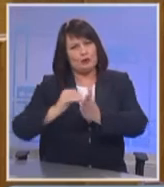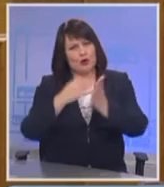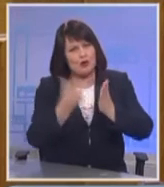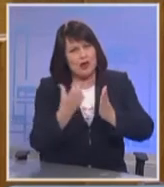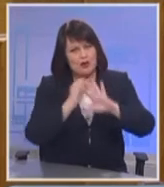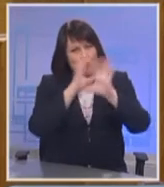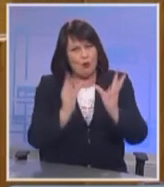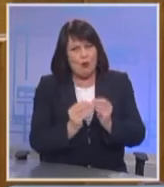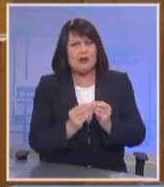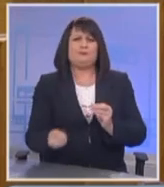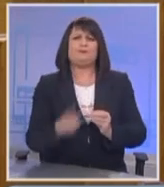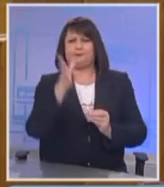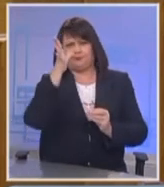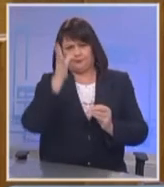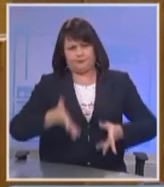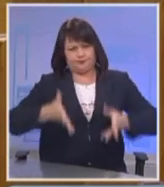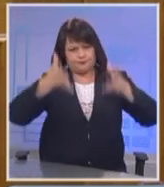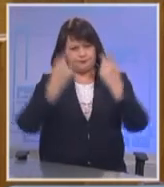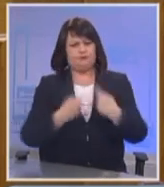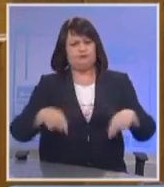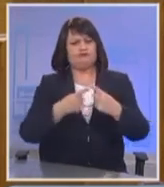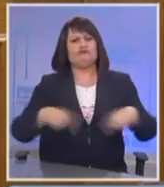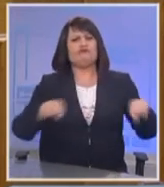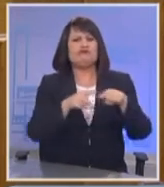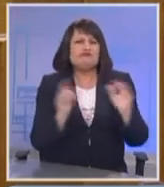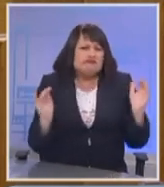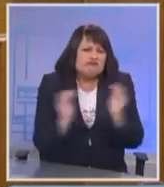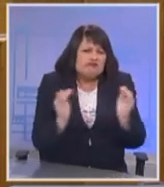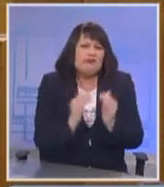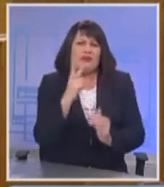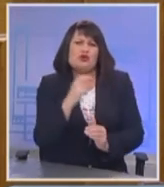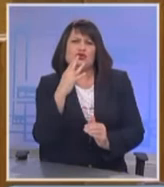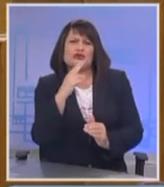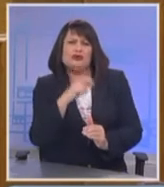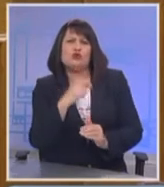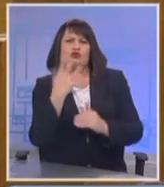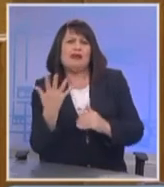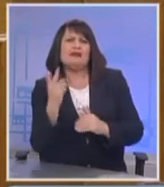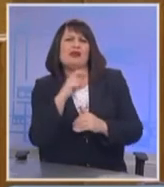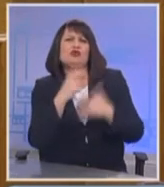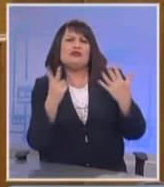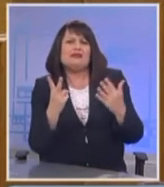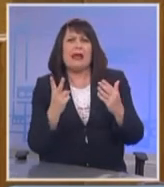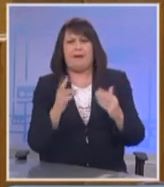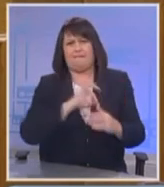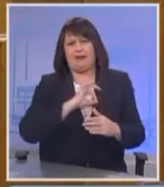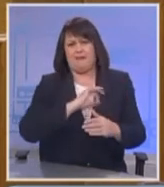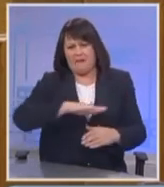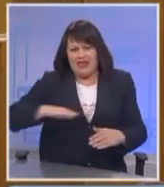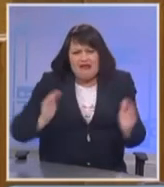σε σύγχρονα κτίρια τάξης που δεν θα στηβάζονται 20, 25, 27 νήπια.